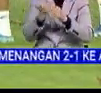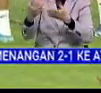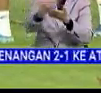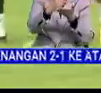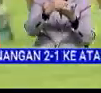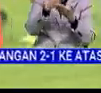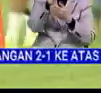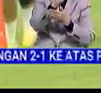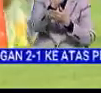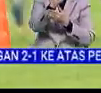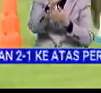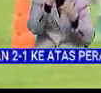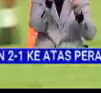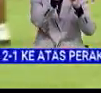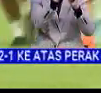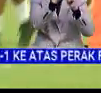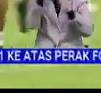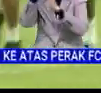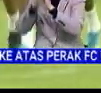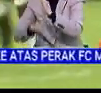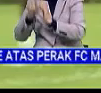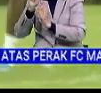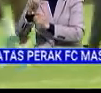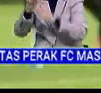kurang 1 perlawanan.